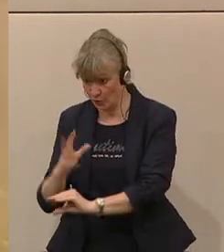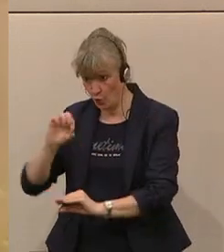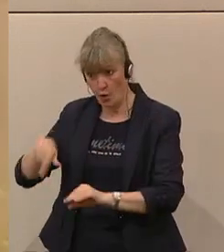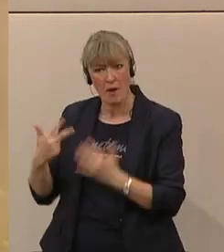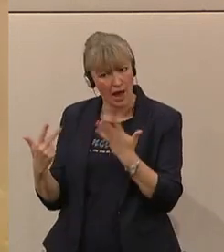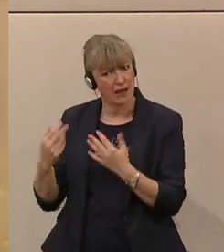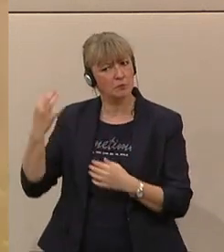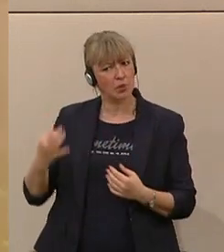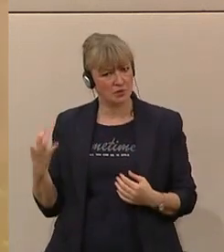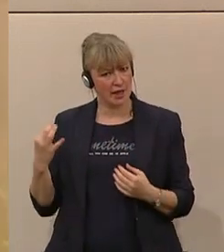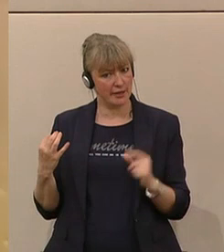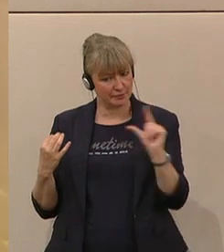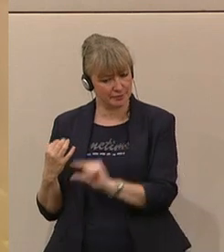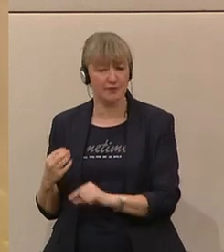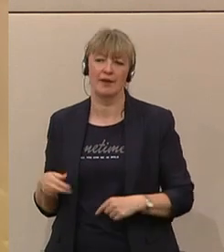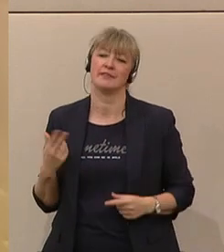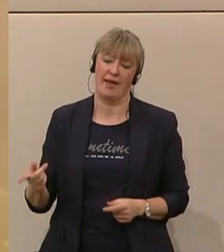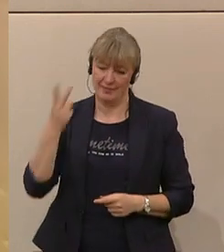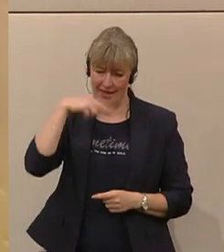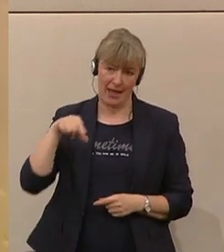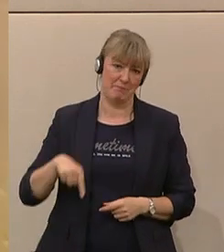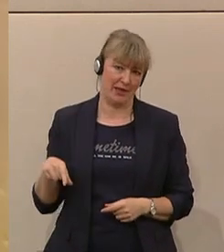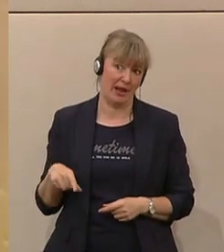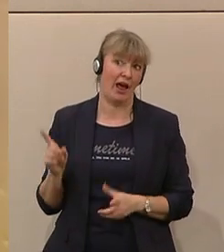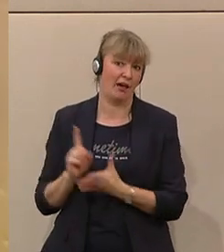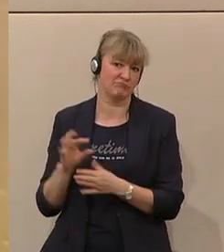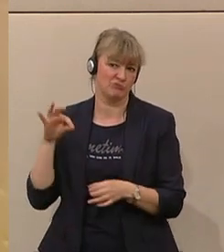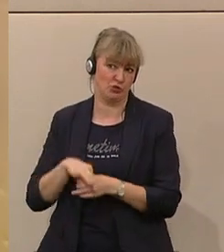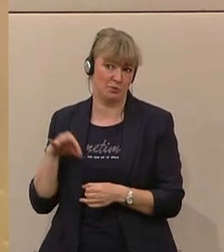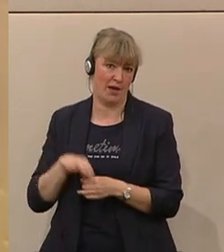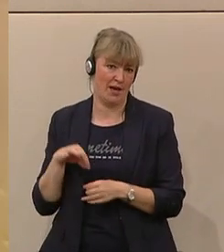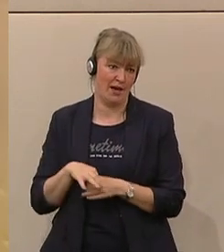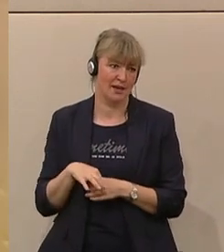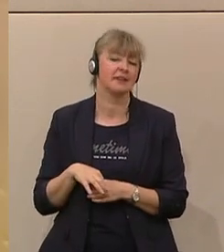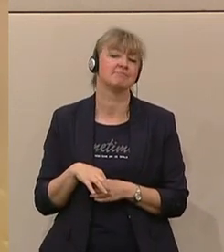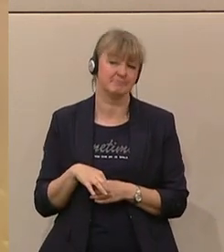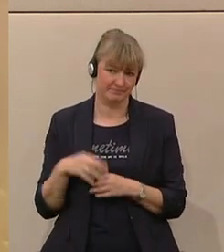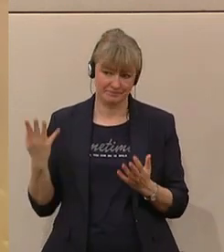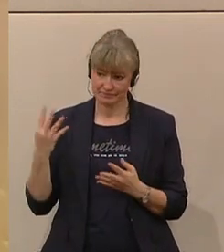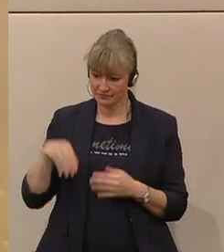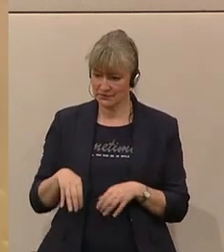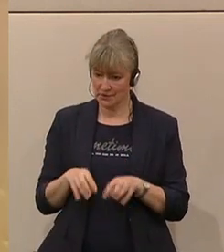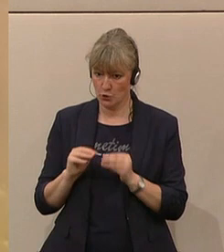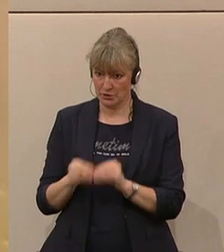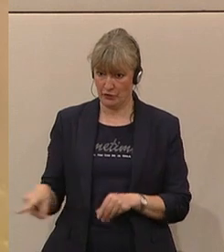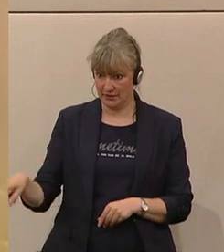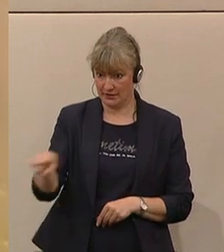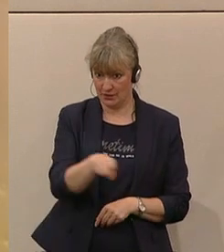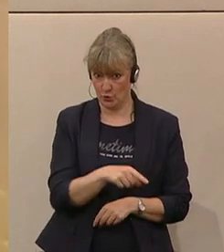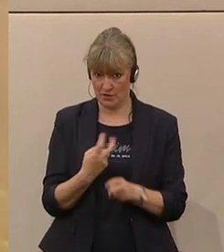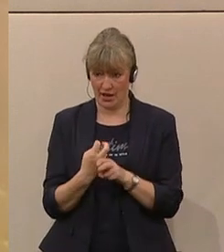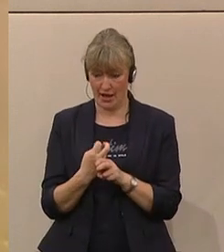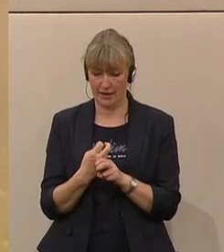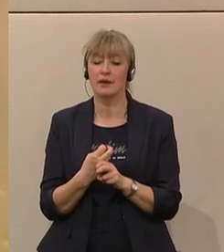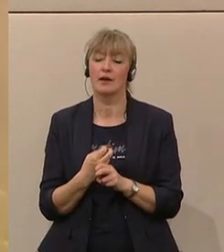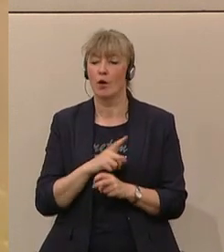0,8%, dann erspart sich der Herr Pierer mit seinen 4.000 Beschäftigten in Österreich